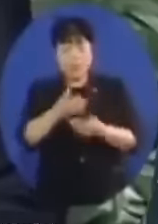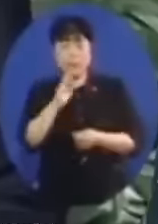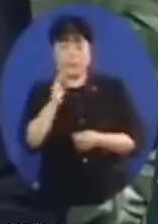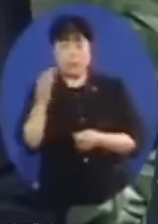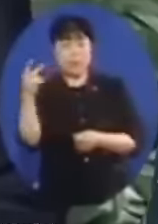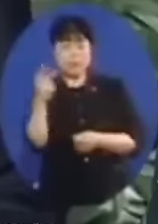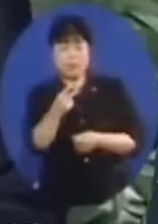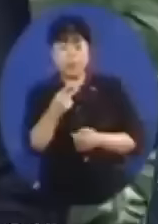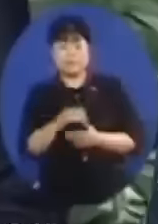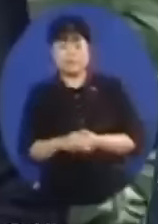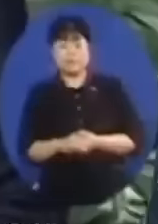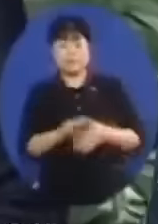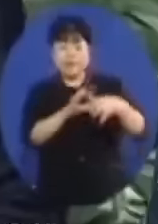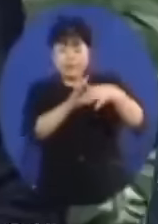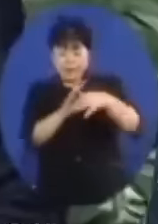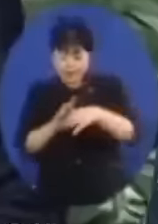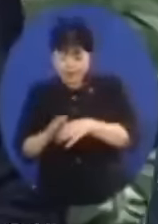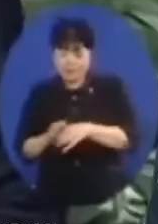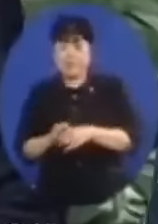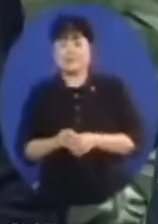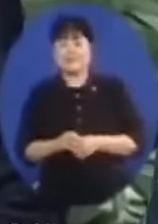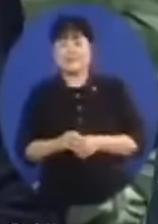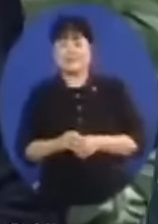뿐 아니라 계속해서